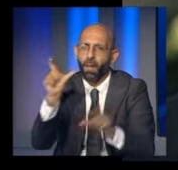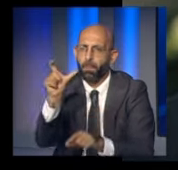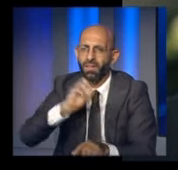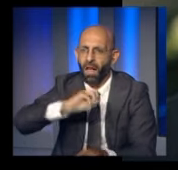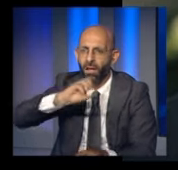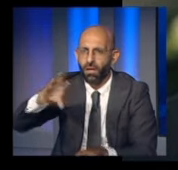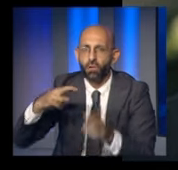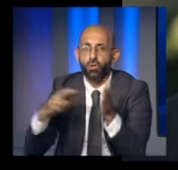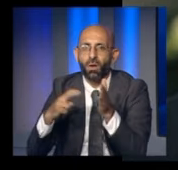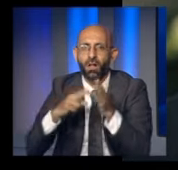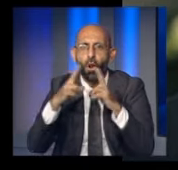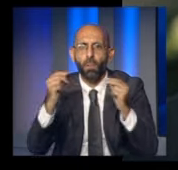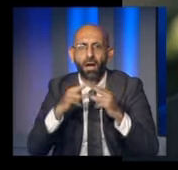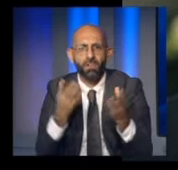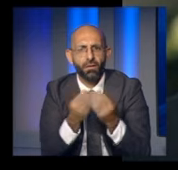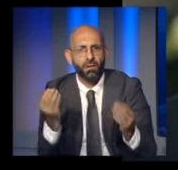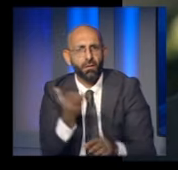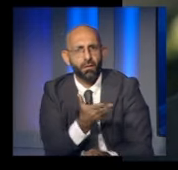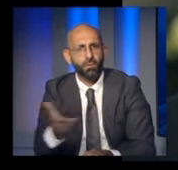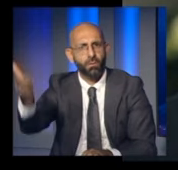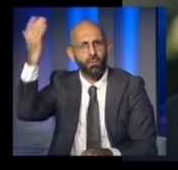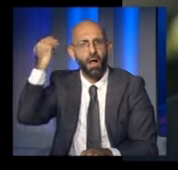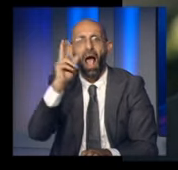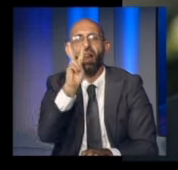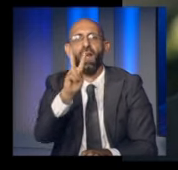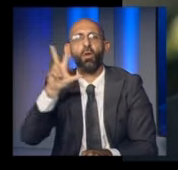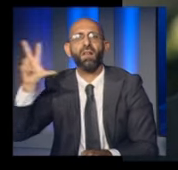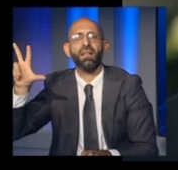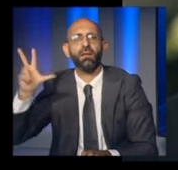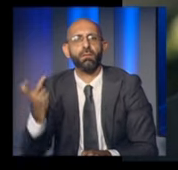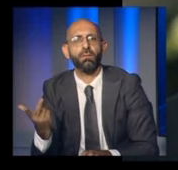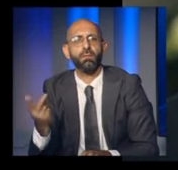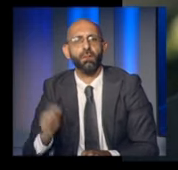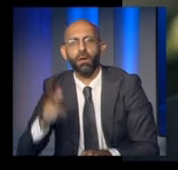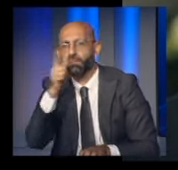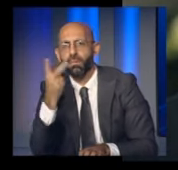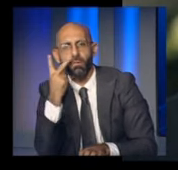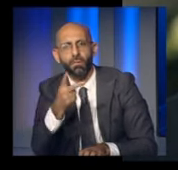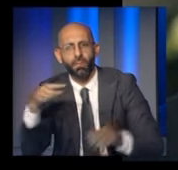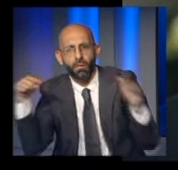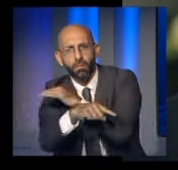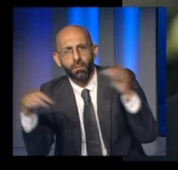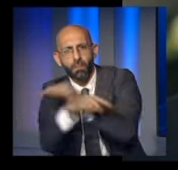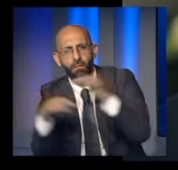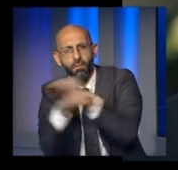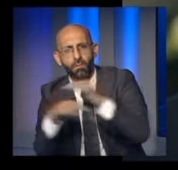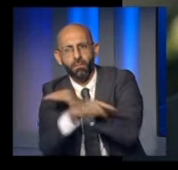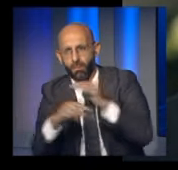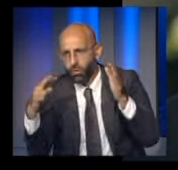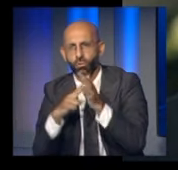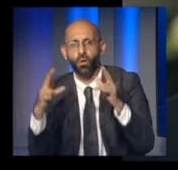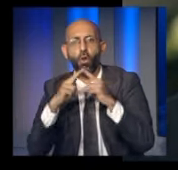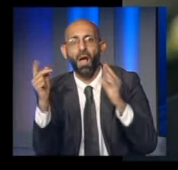المجالات كلها، إن بتوزيعه بطاقات لجوء على السوريين في لبنان خلافا لمذكرة عام 2003 أو بتعامله